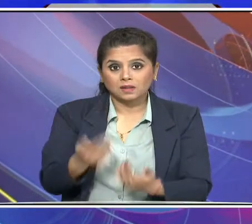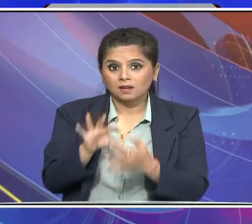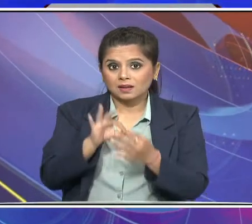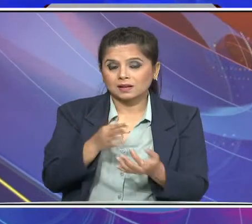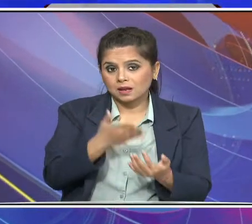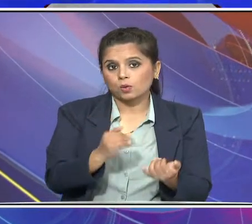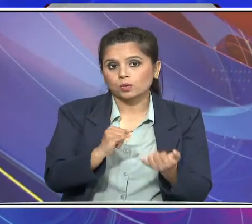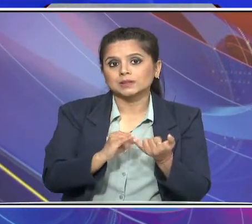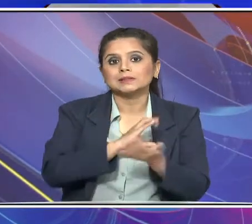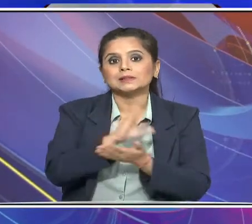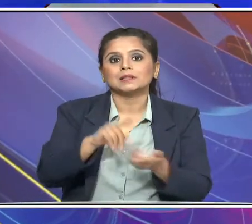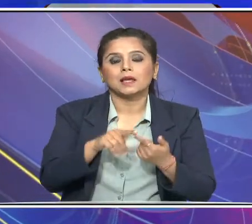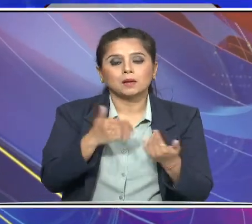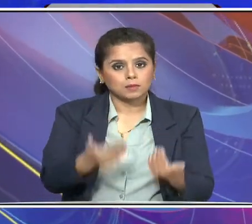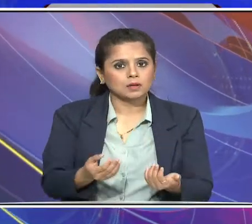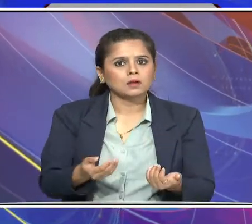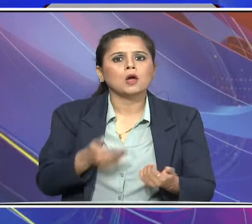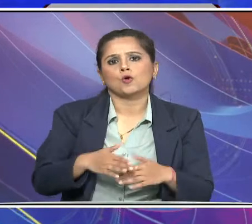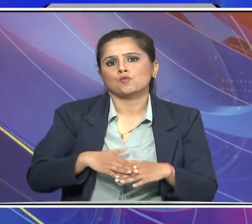स्कीम